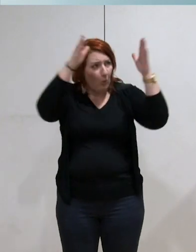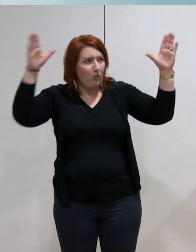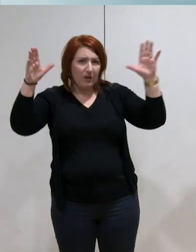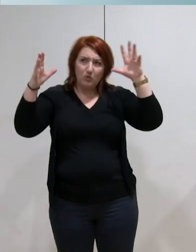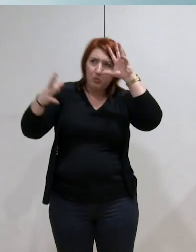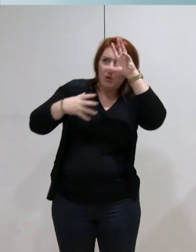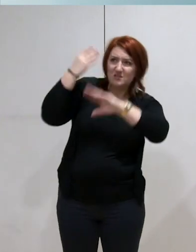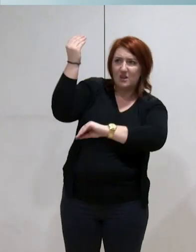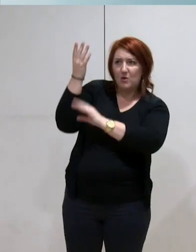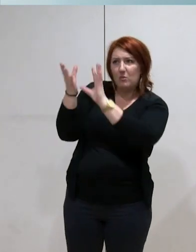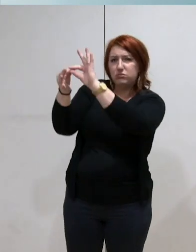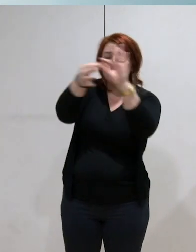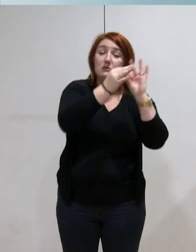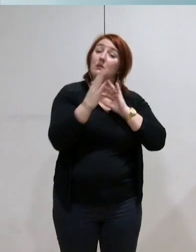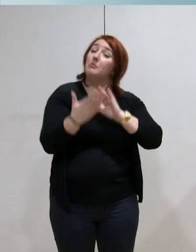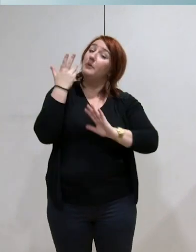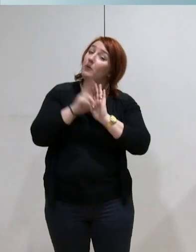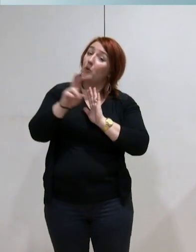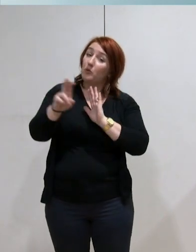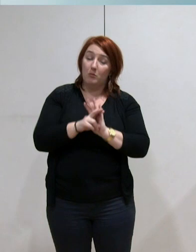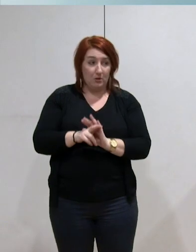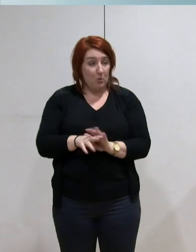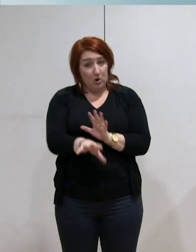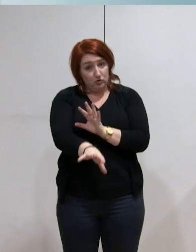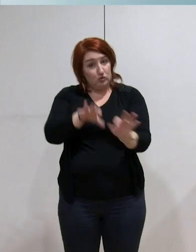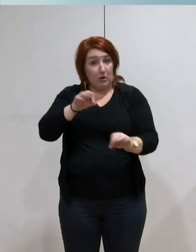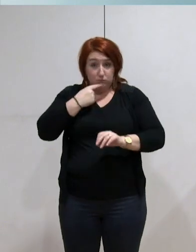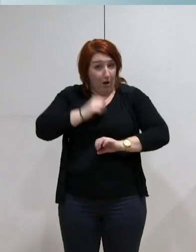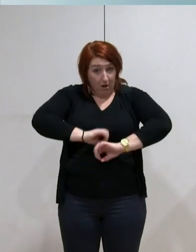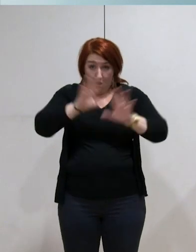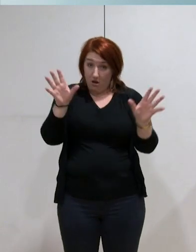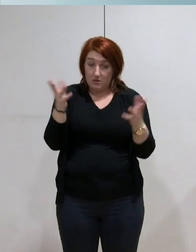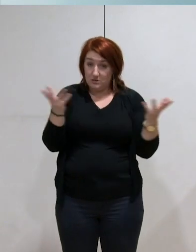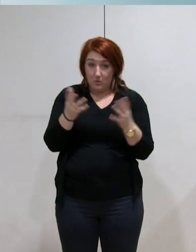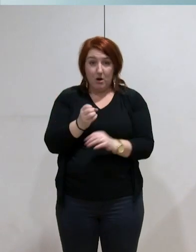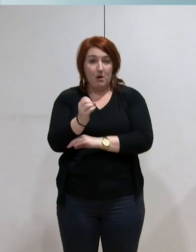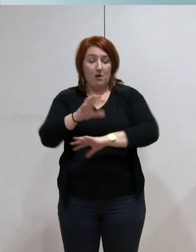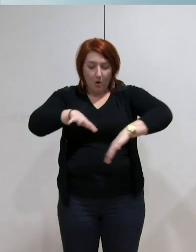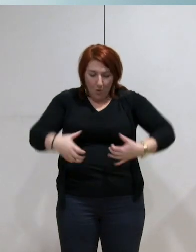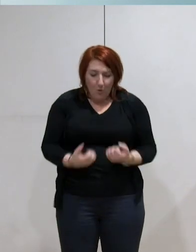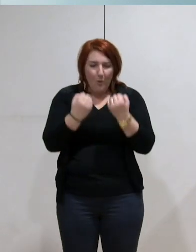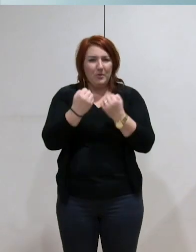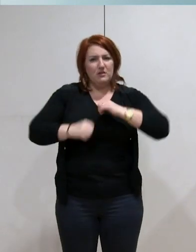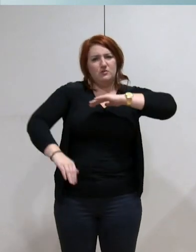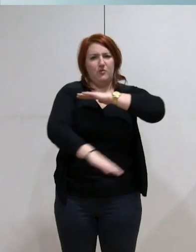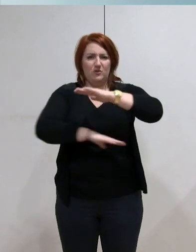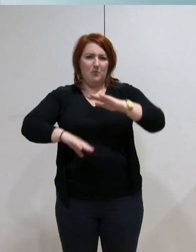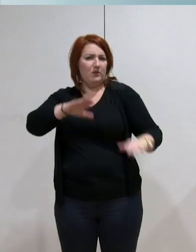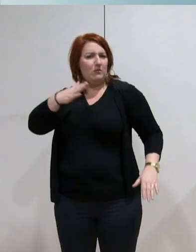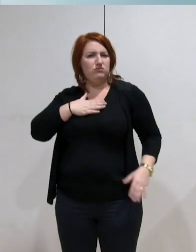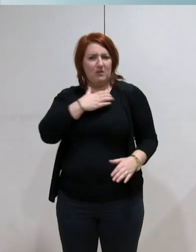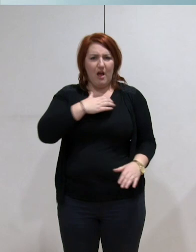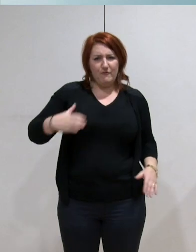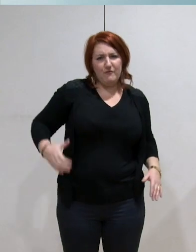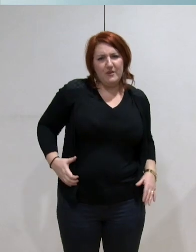notre caractéristique ce choix pour parler clair c'est de mettre le paquet sur les conférences des compétences fondamentales de la commune